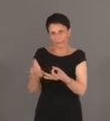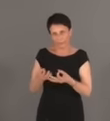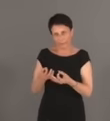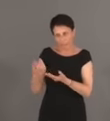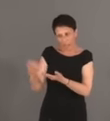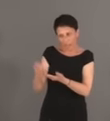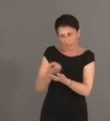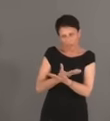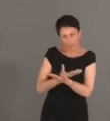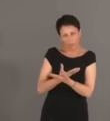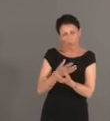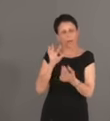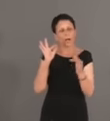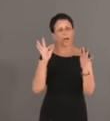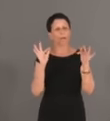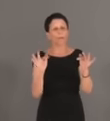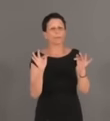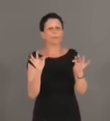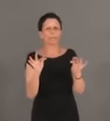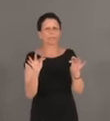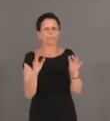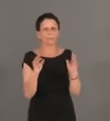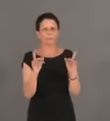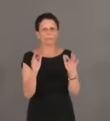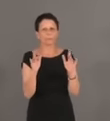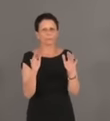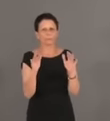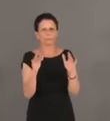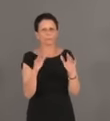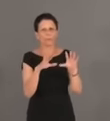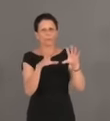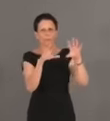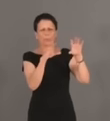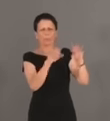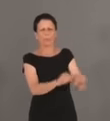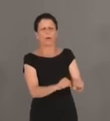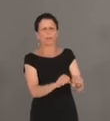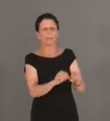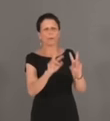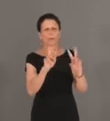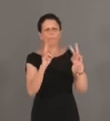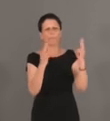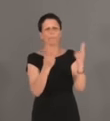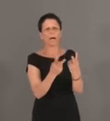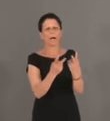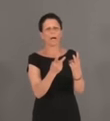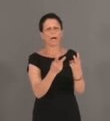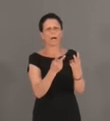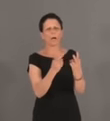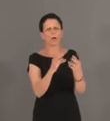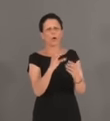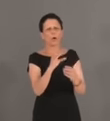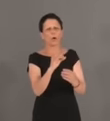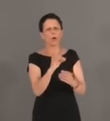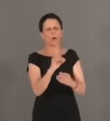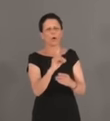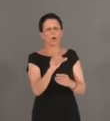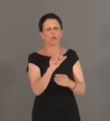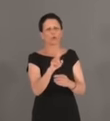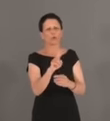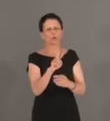savoir qu'en ce qui concerne le squat du parc Scholl-Chaumel, dans le 13e arrondissement, à La Rose,